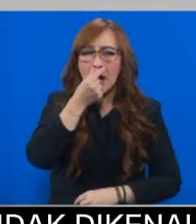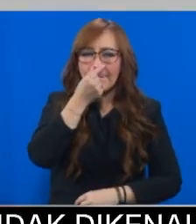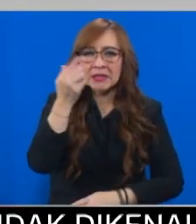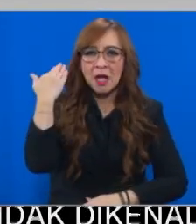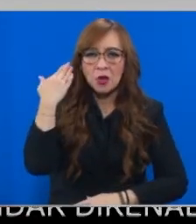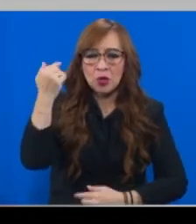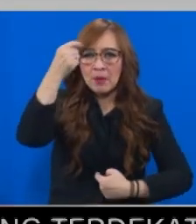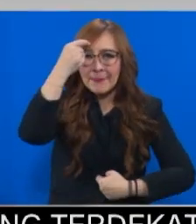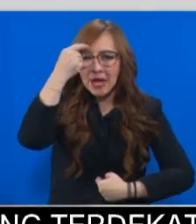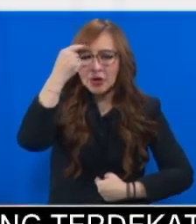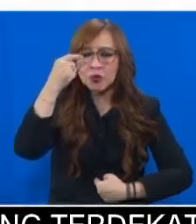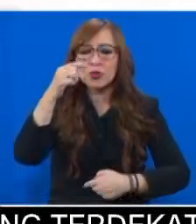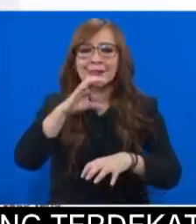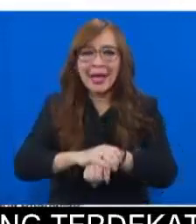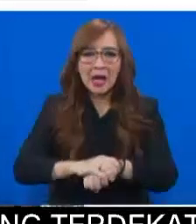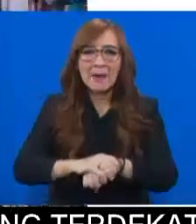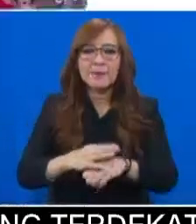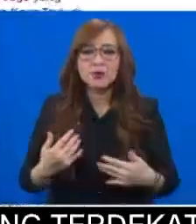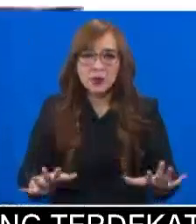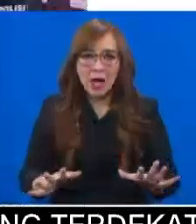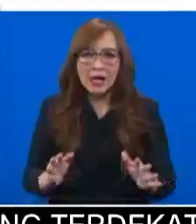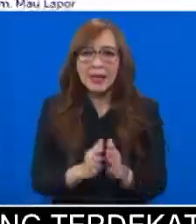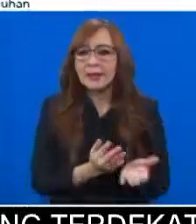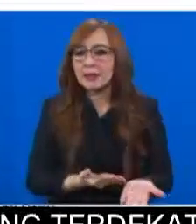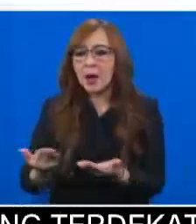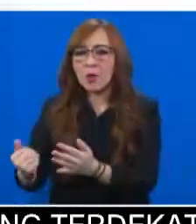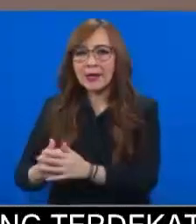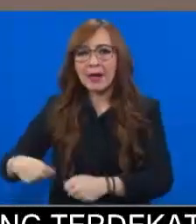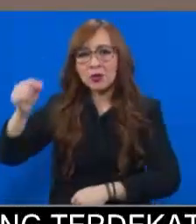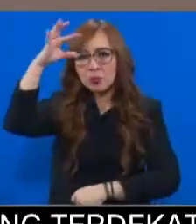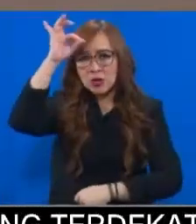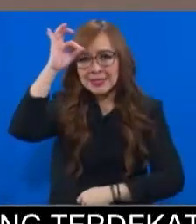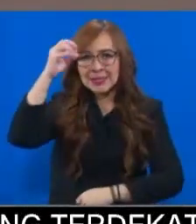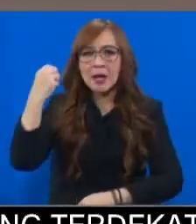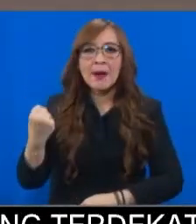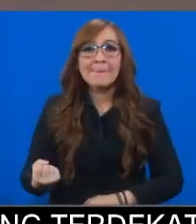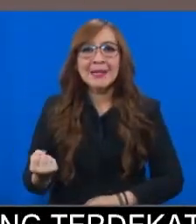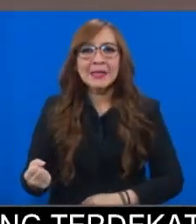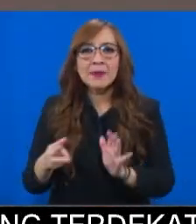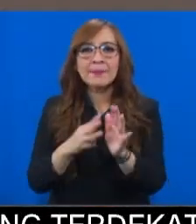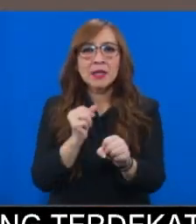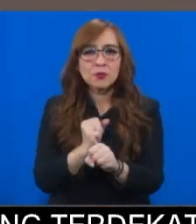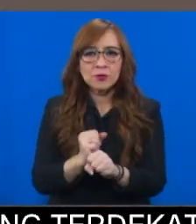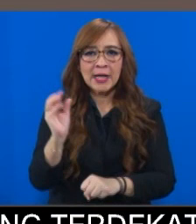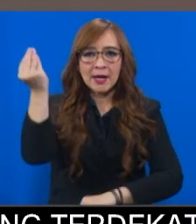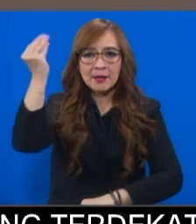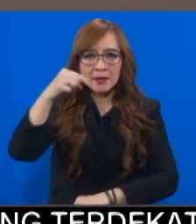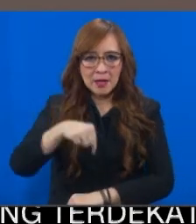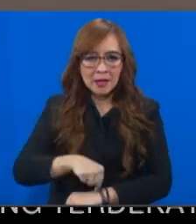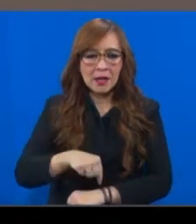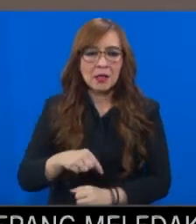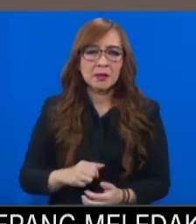Pelaku sempat diamankan dan diserahkan ke Polsek Pasar Minggu, Jakarta Selatan. Tim Liputan CNN Indonesia.